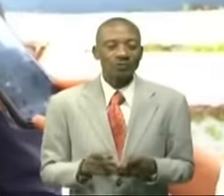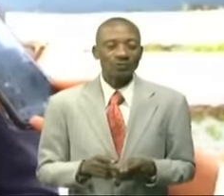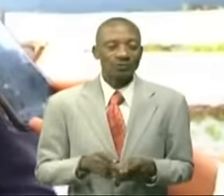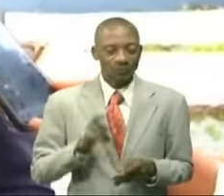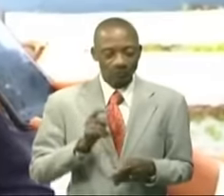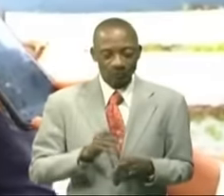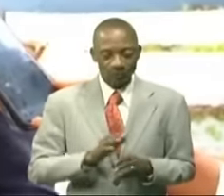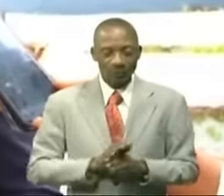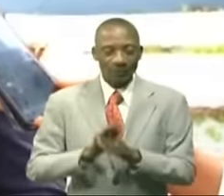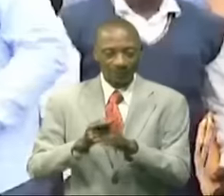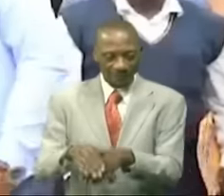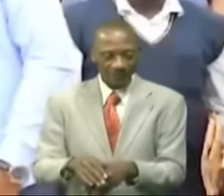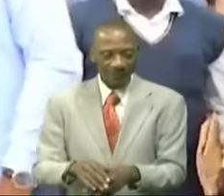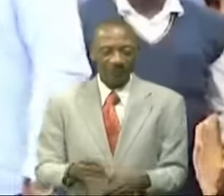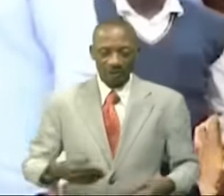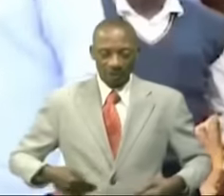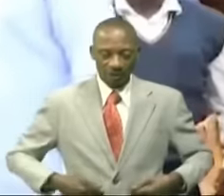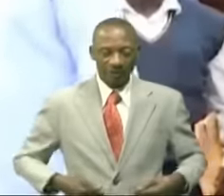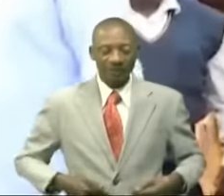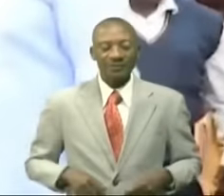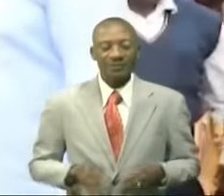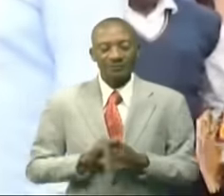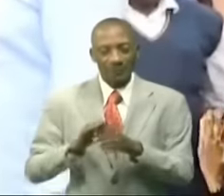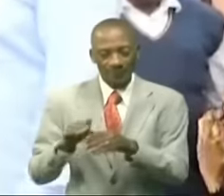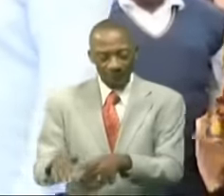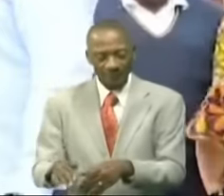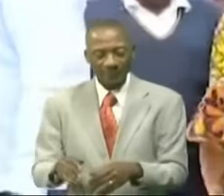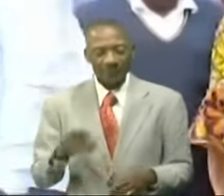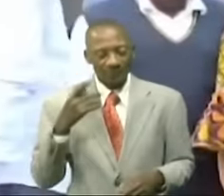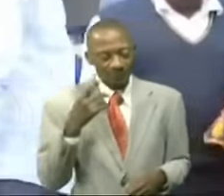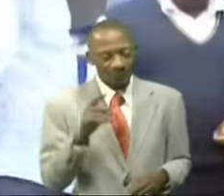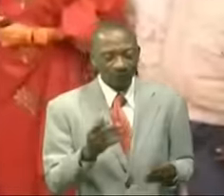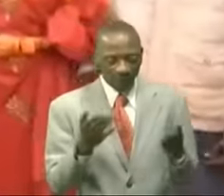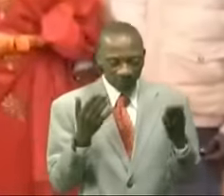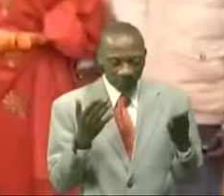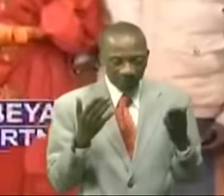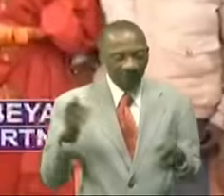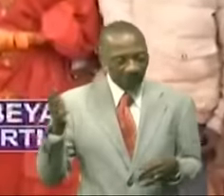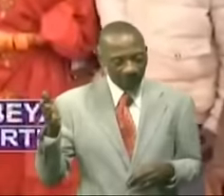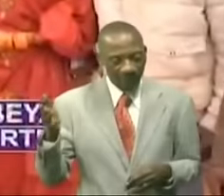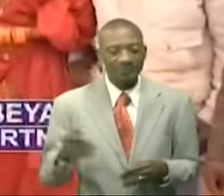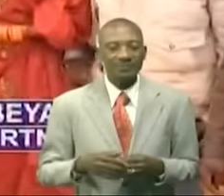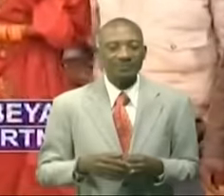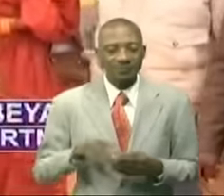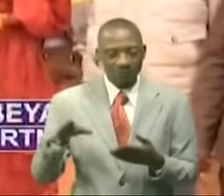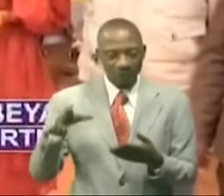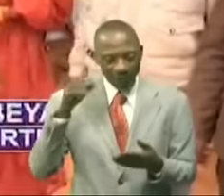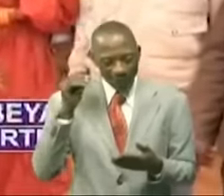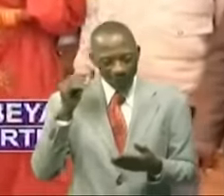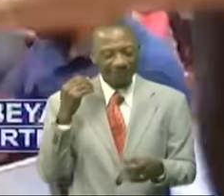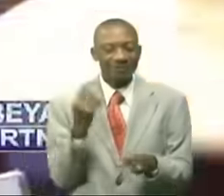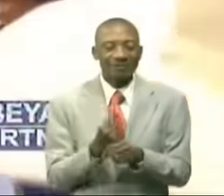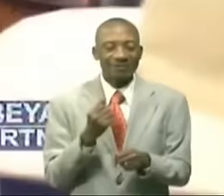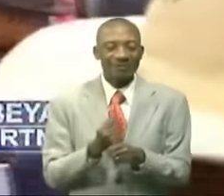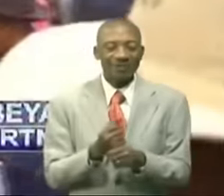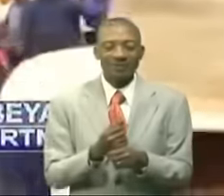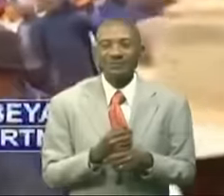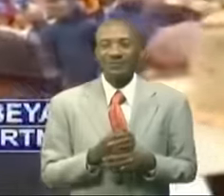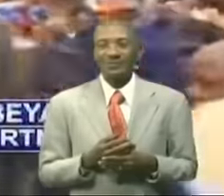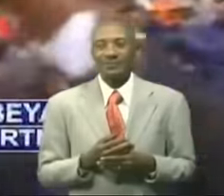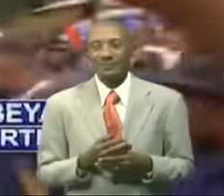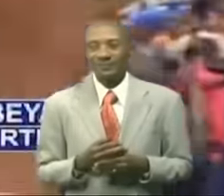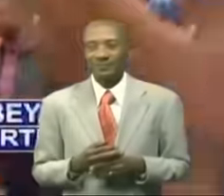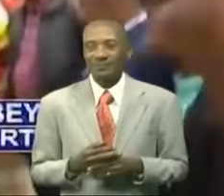Ouatcha. Et d'ailleurs, c'est le sujet pour lequel aussi le gouverneur a aussi partagé. De la contrepartie, l'INPP doit participer